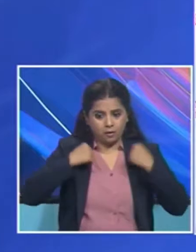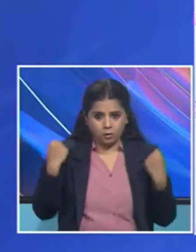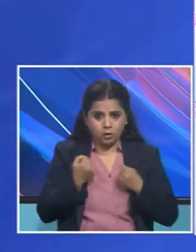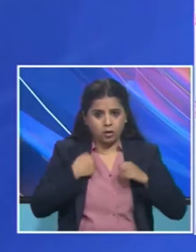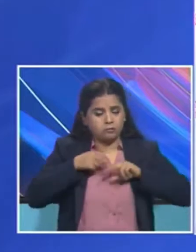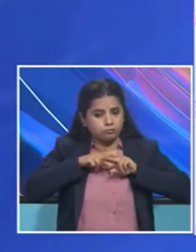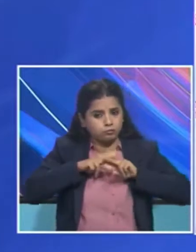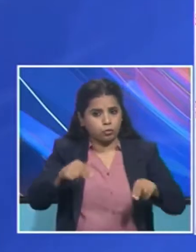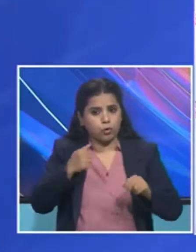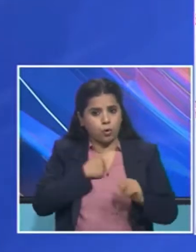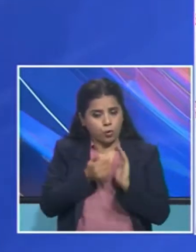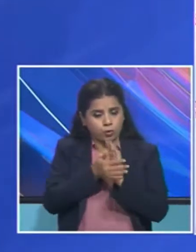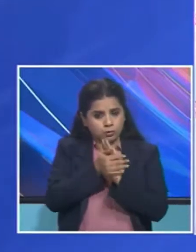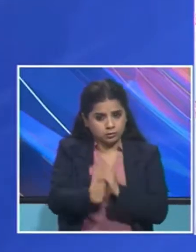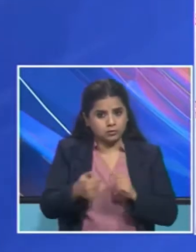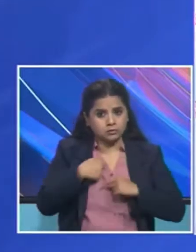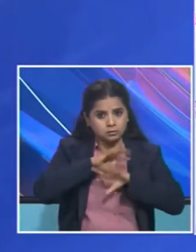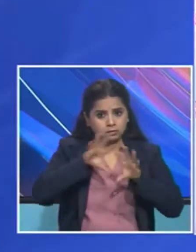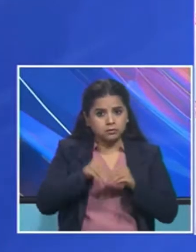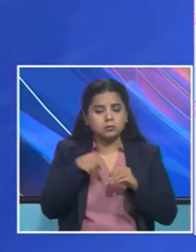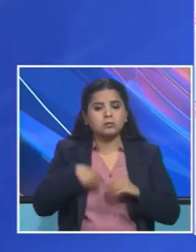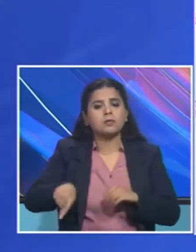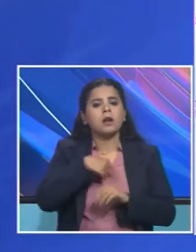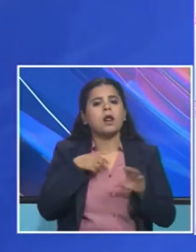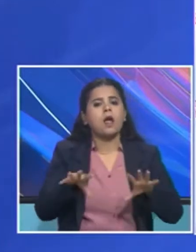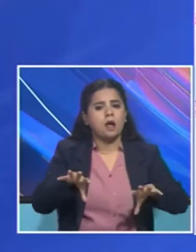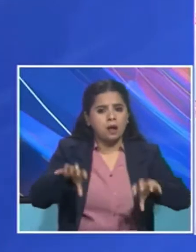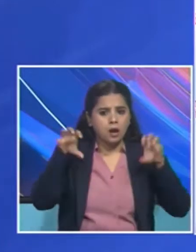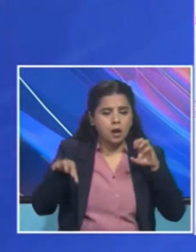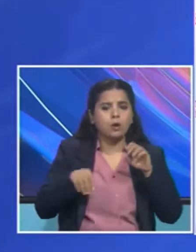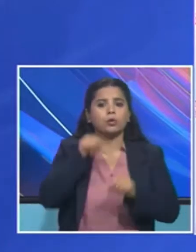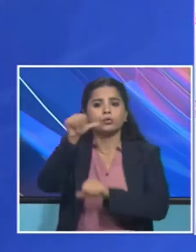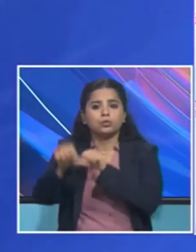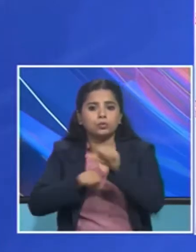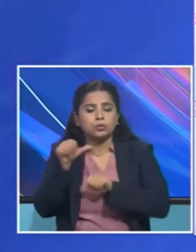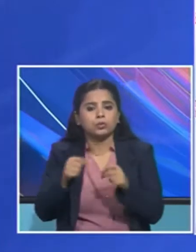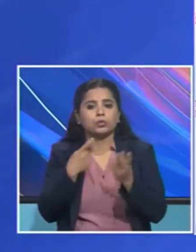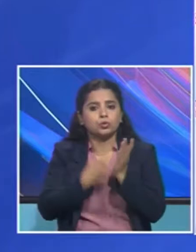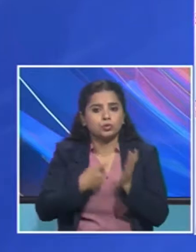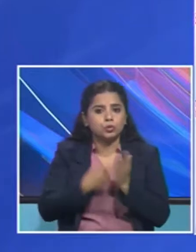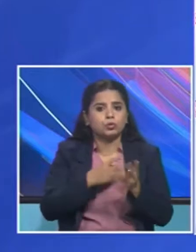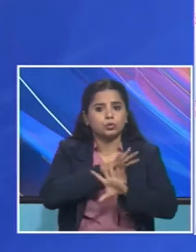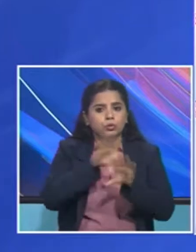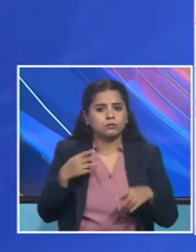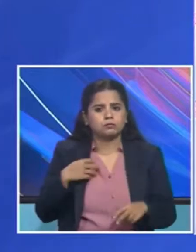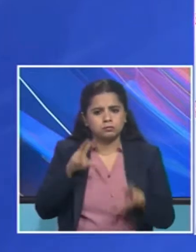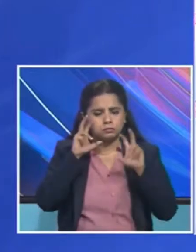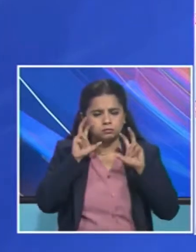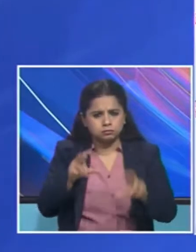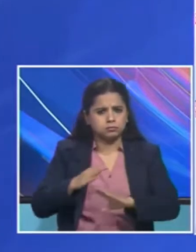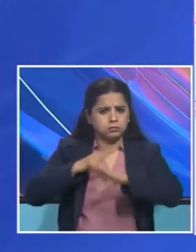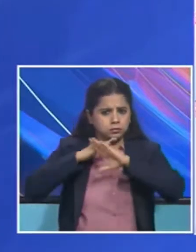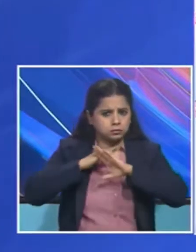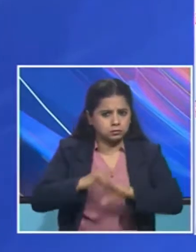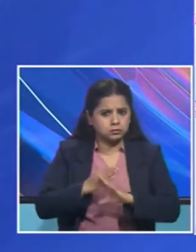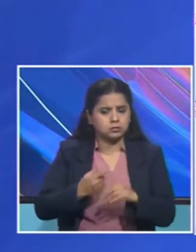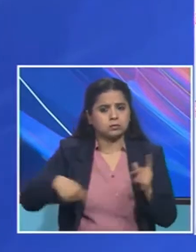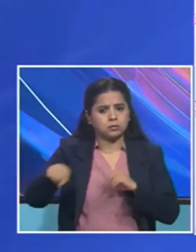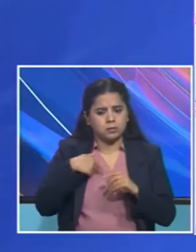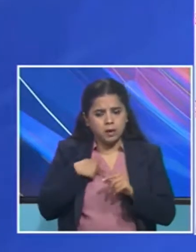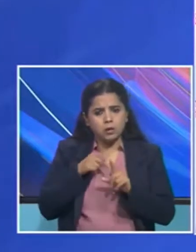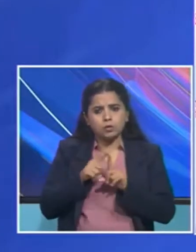से संविधान और विधि का परिरक्षण, संरक्षण और प्रतिरक्षण